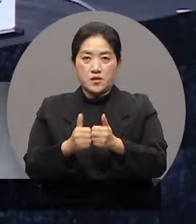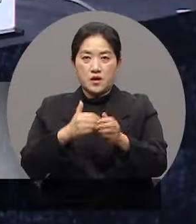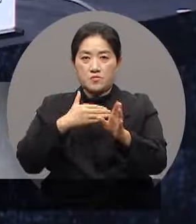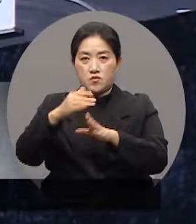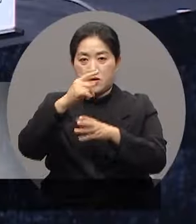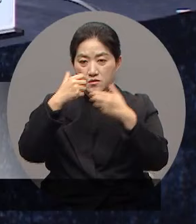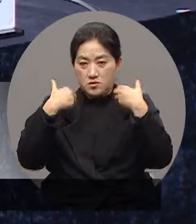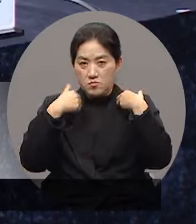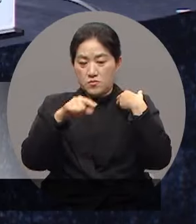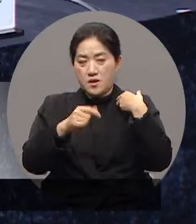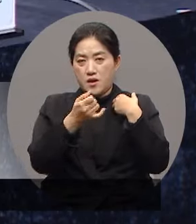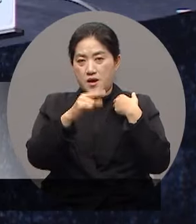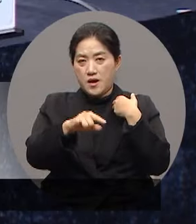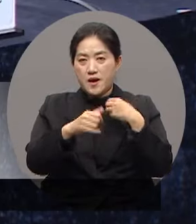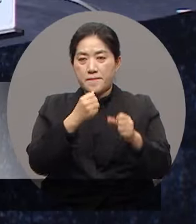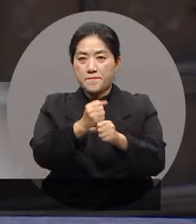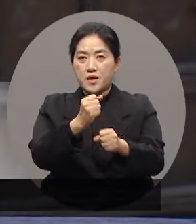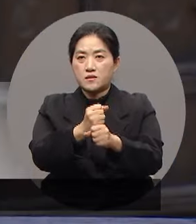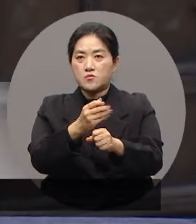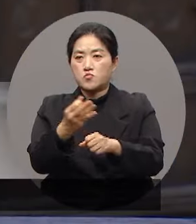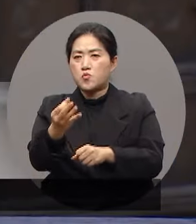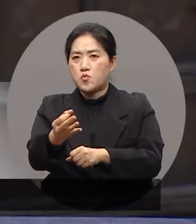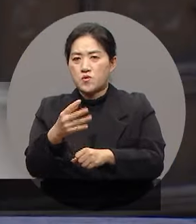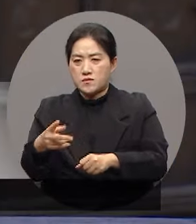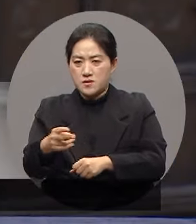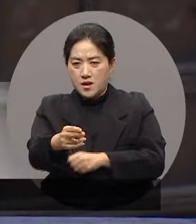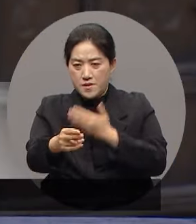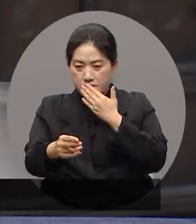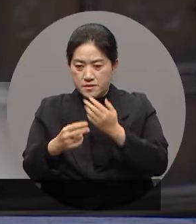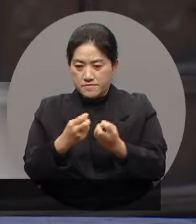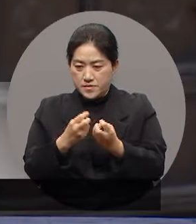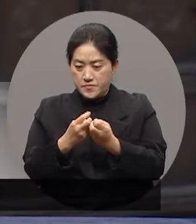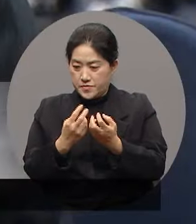정권의 핵미사일 자금줄을 실질적으로 차단할 수 있는